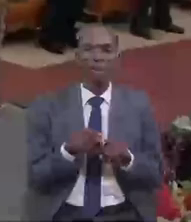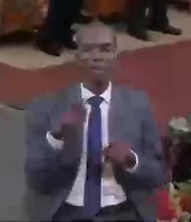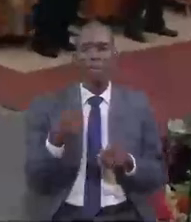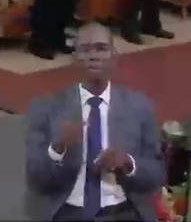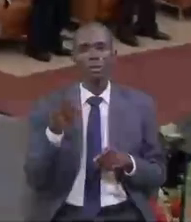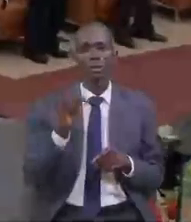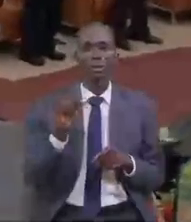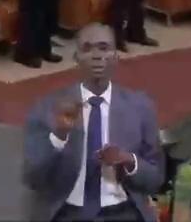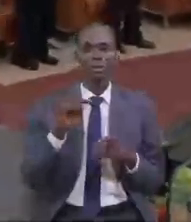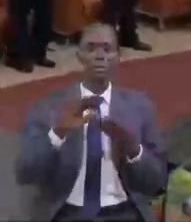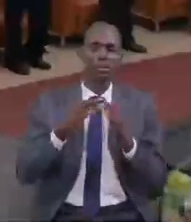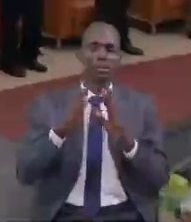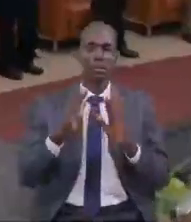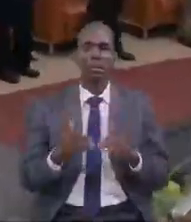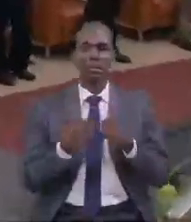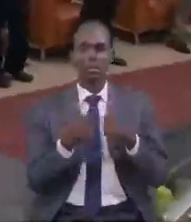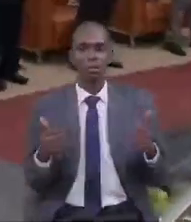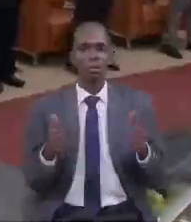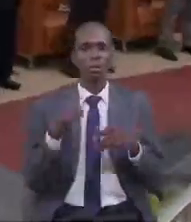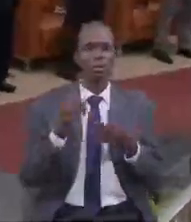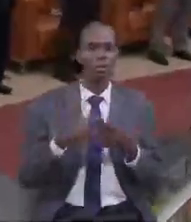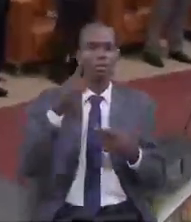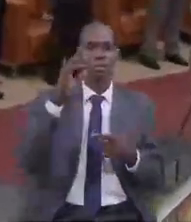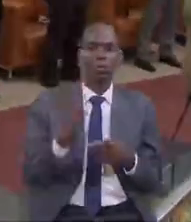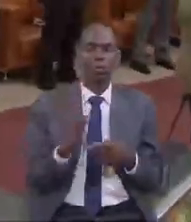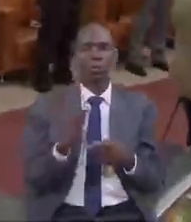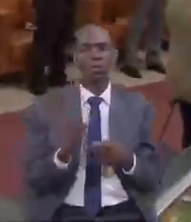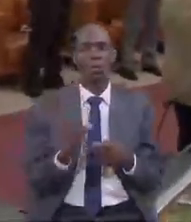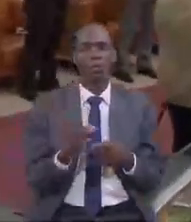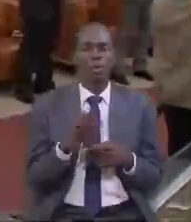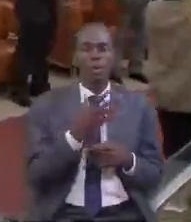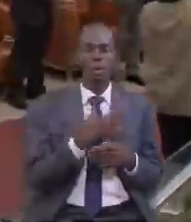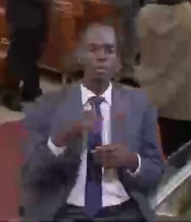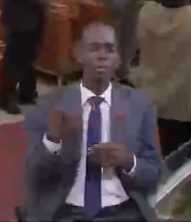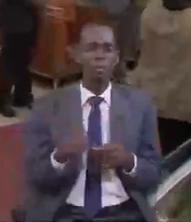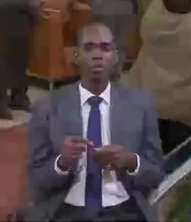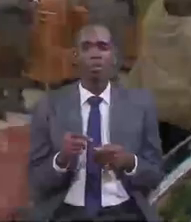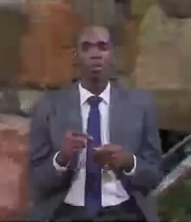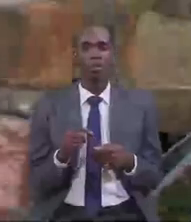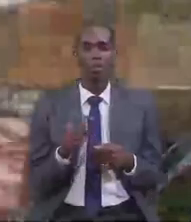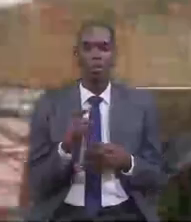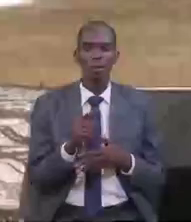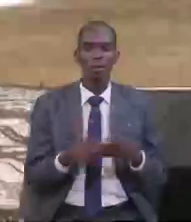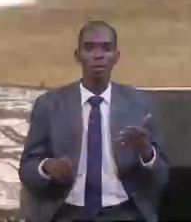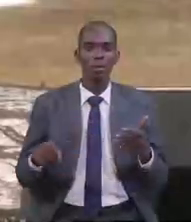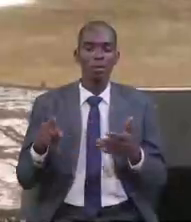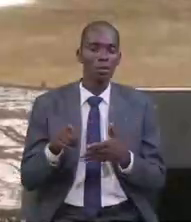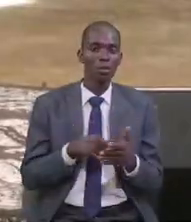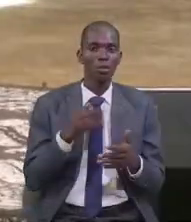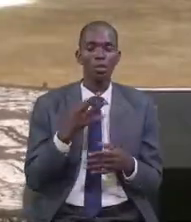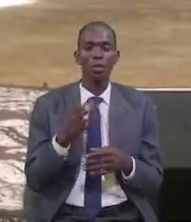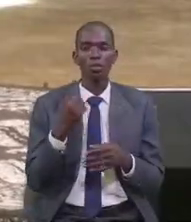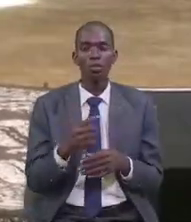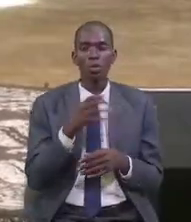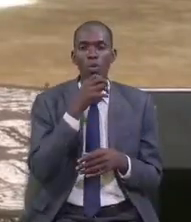les Nazaréens mis à part pour Dieu, séparés pour Dieu, l'annulation de